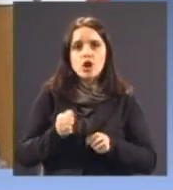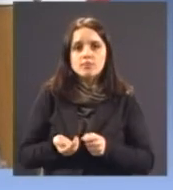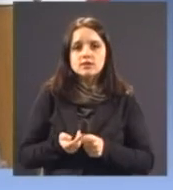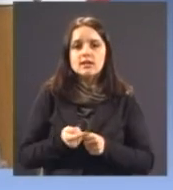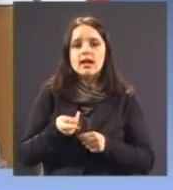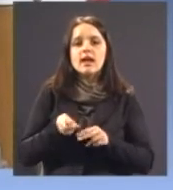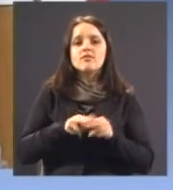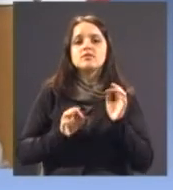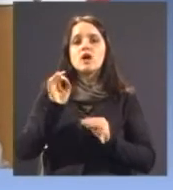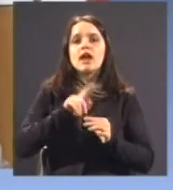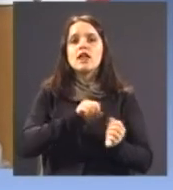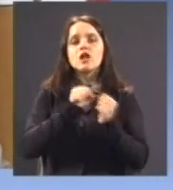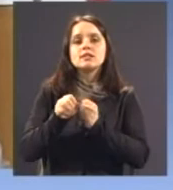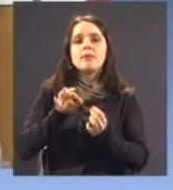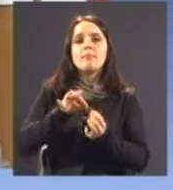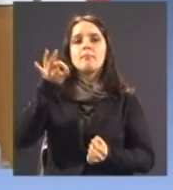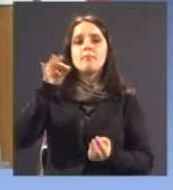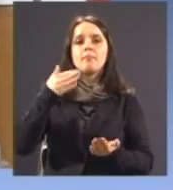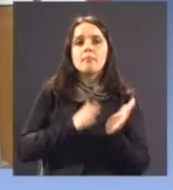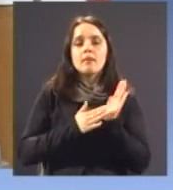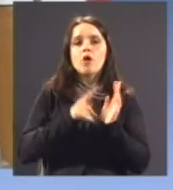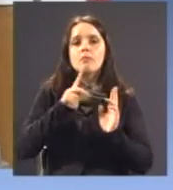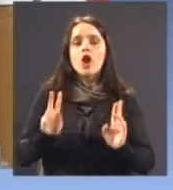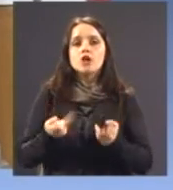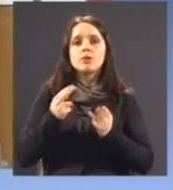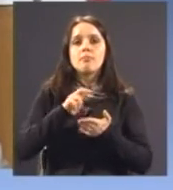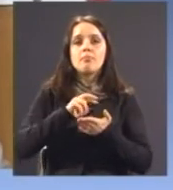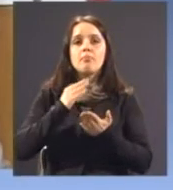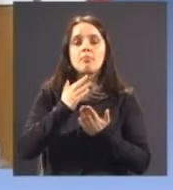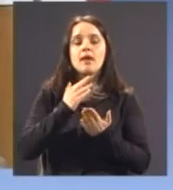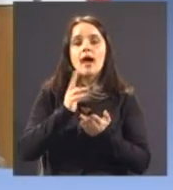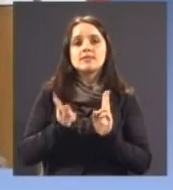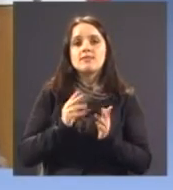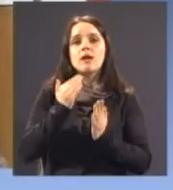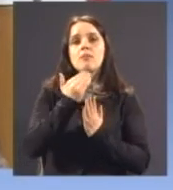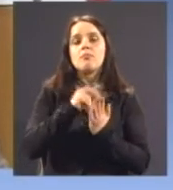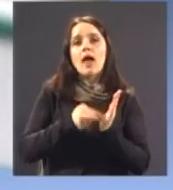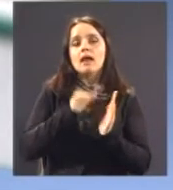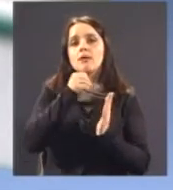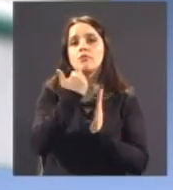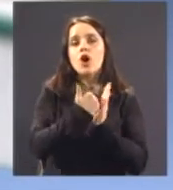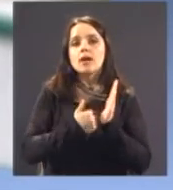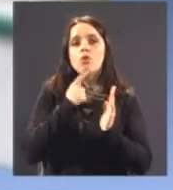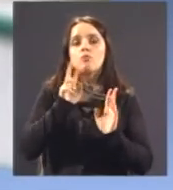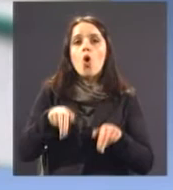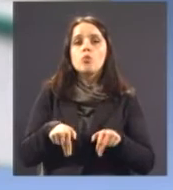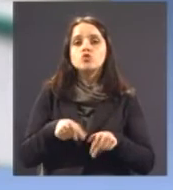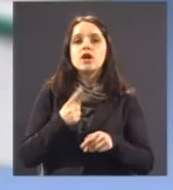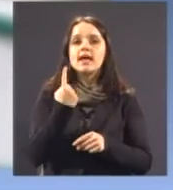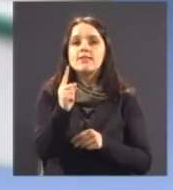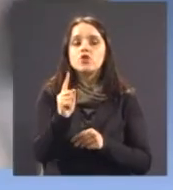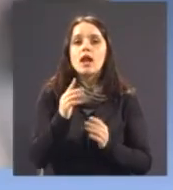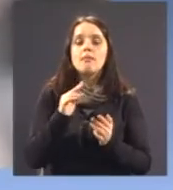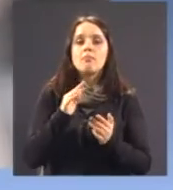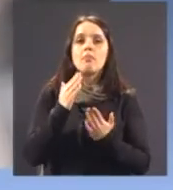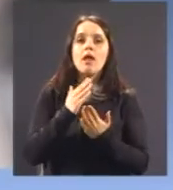papir koji bi olakšao program, nastavni plan i program za to dete, koji bi omogućio individualni plan i program. Koliko vi radite sa svojim